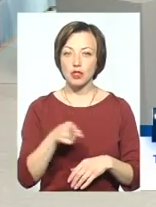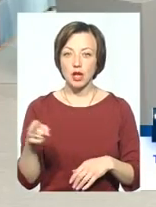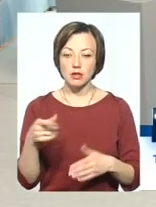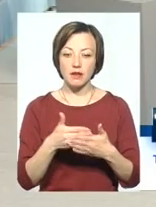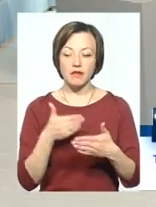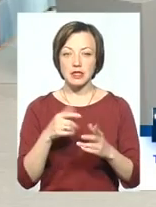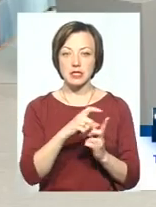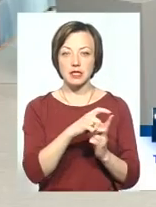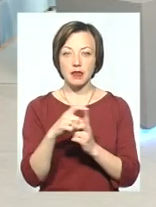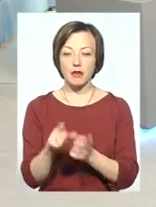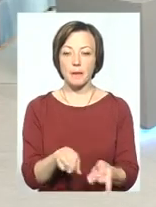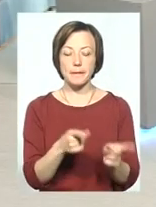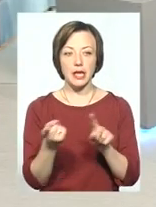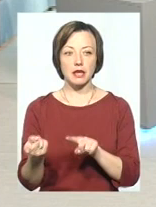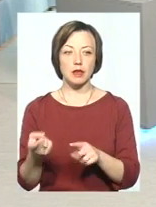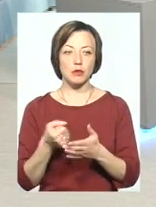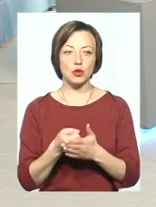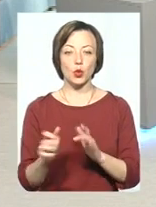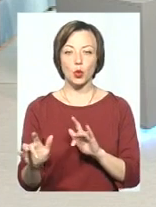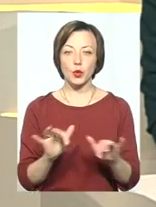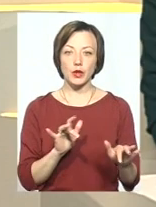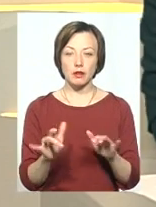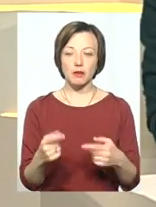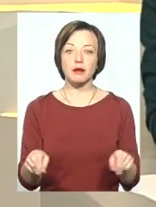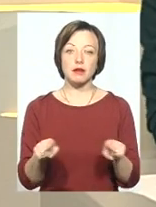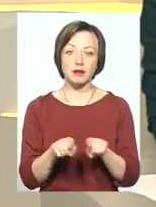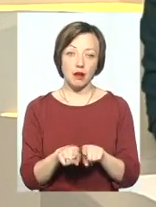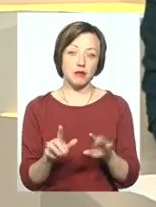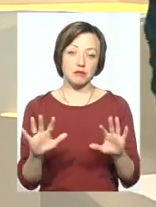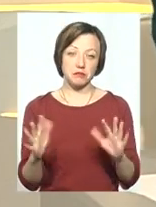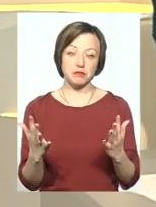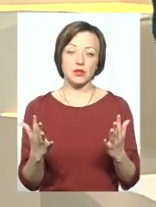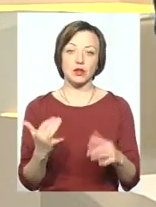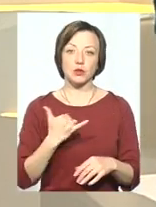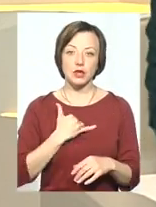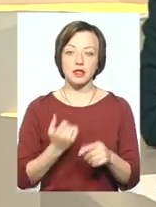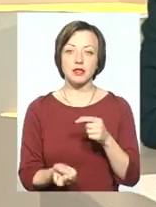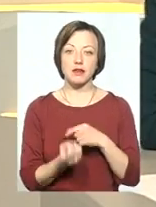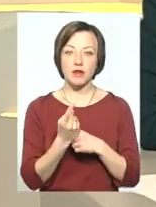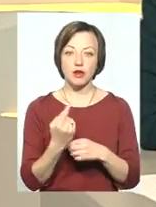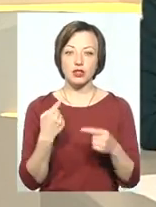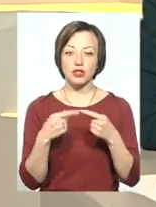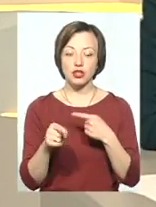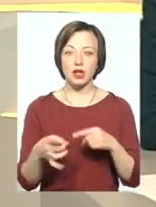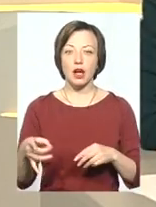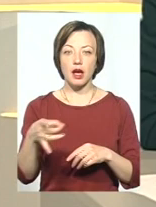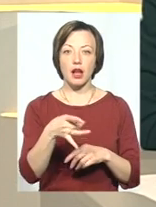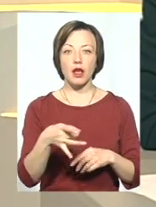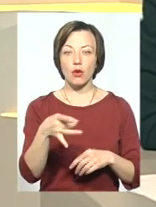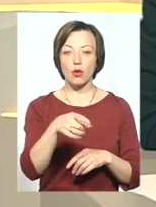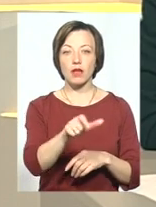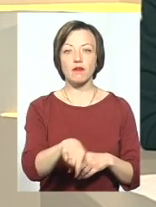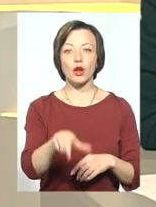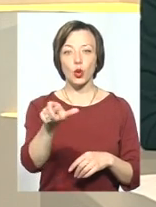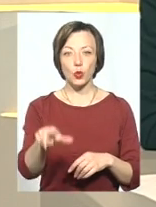слів ми перейдемо до дій. Адже, ну, так якось складається, що в нас з'являються і з інших регіонів